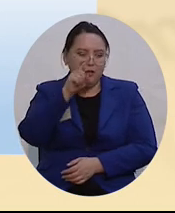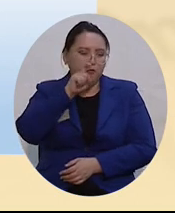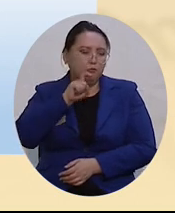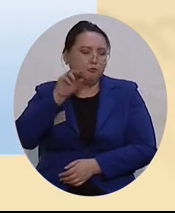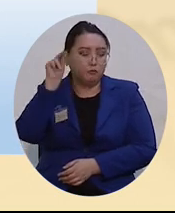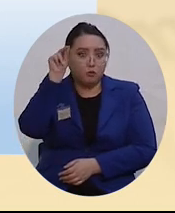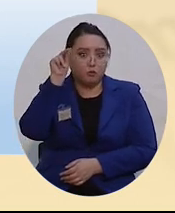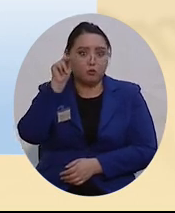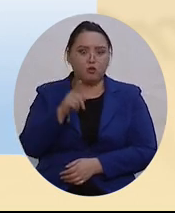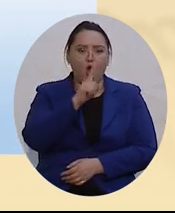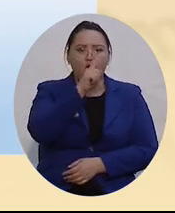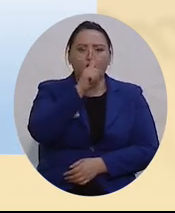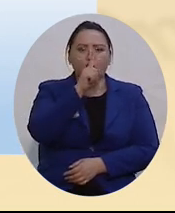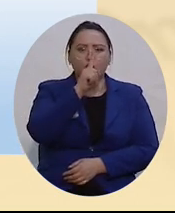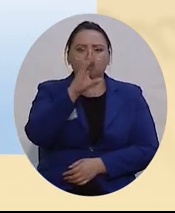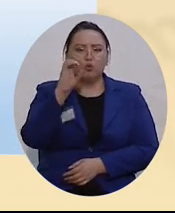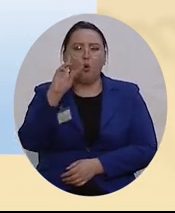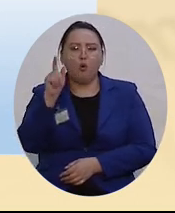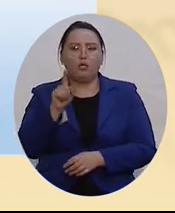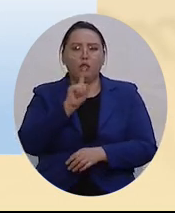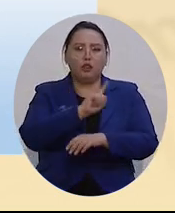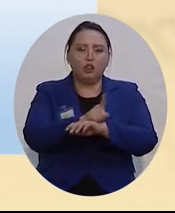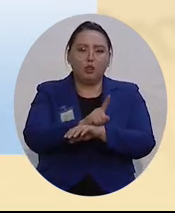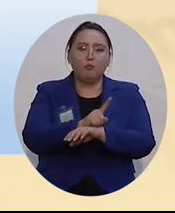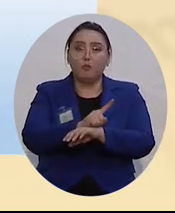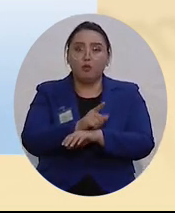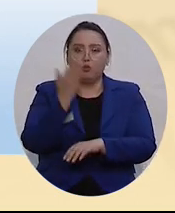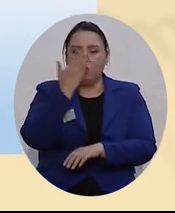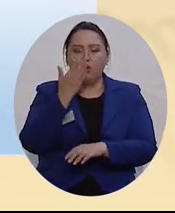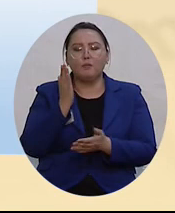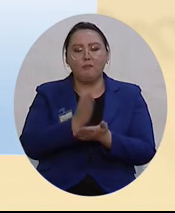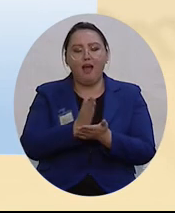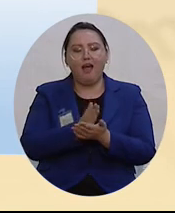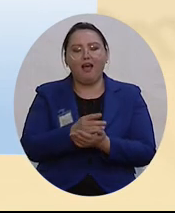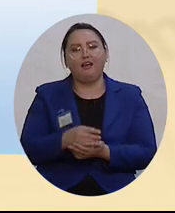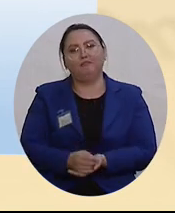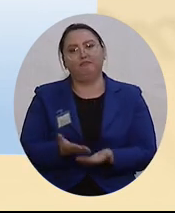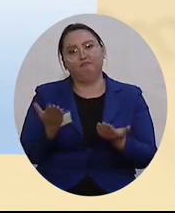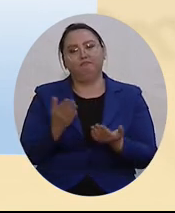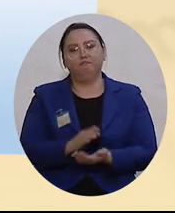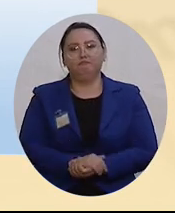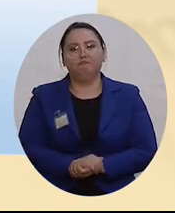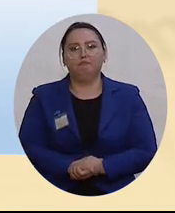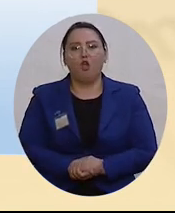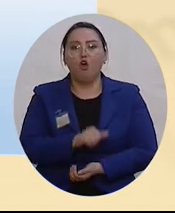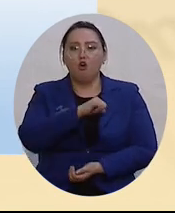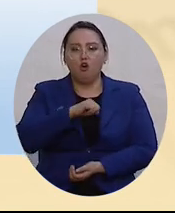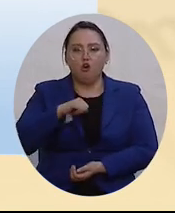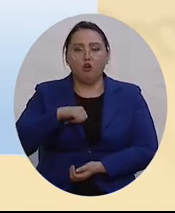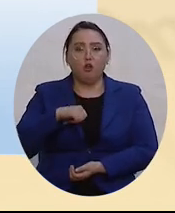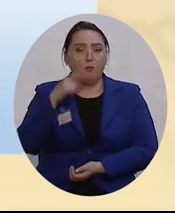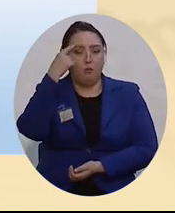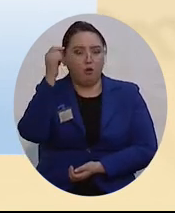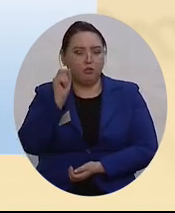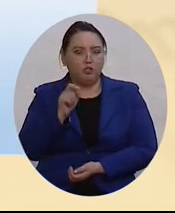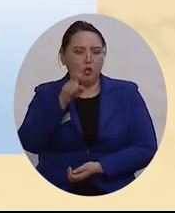мэдээлэлээс хүүхдүүд та бүхэн олж харсан байх. За багш нь ч гэсэн хүүхдүүд та бүхнийг хүсэл эрмэлзэлтэй энэ бичгээр сурах юмсан гэсэн хүсэл